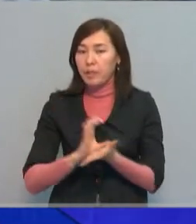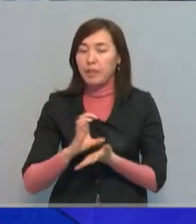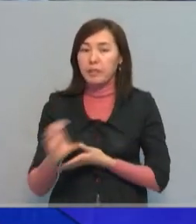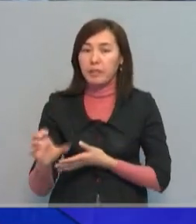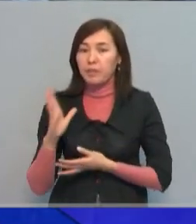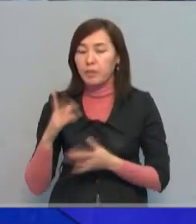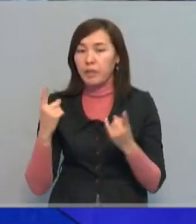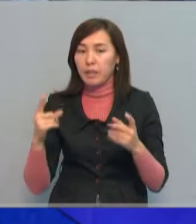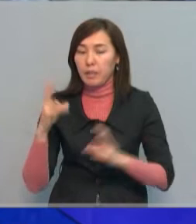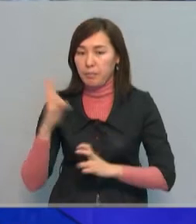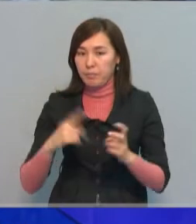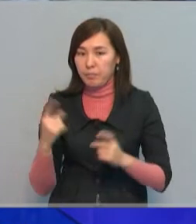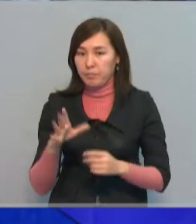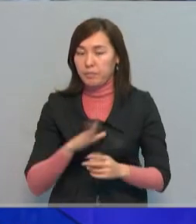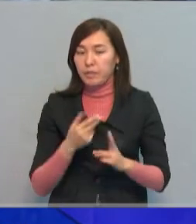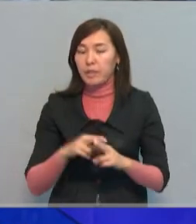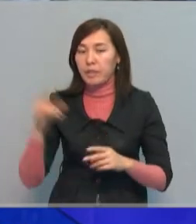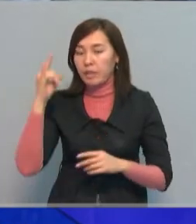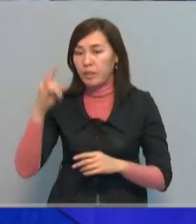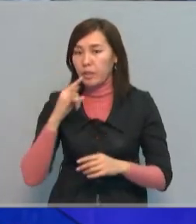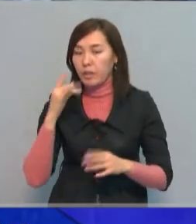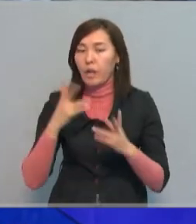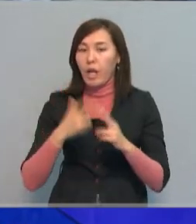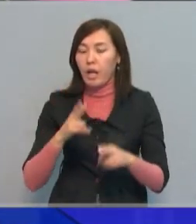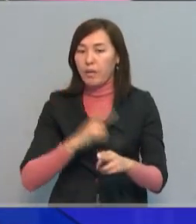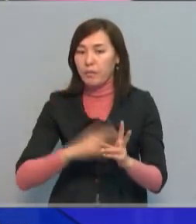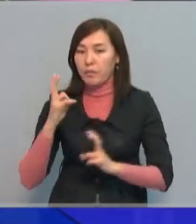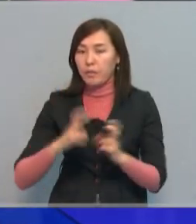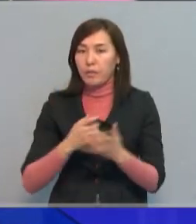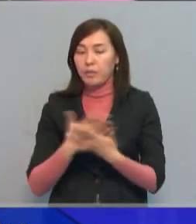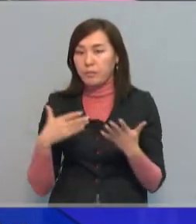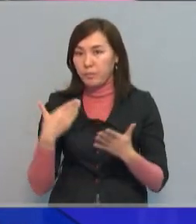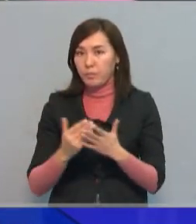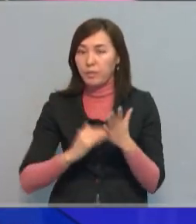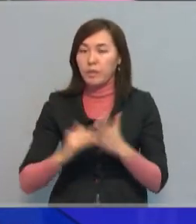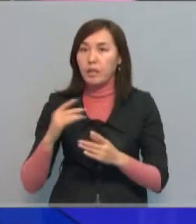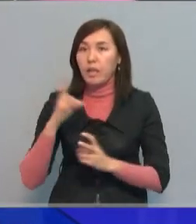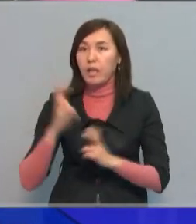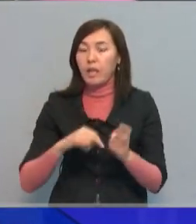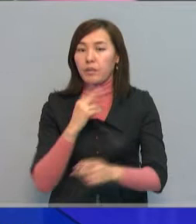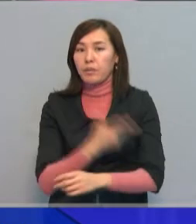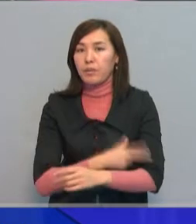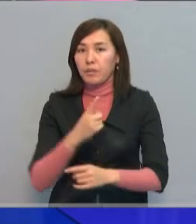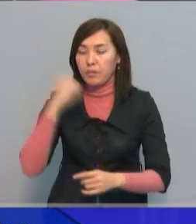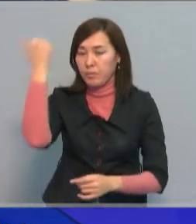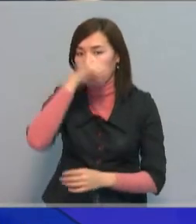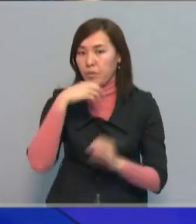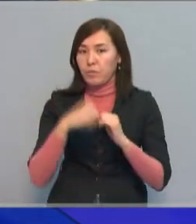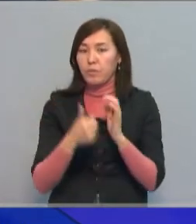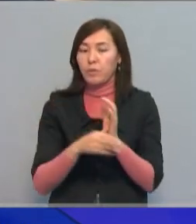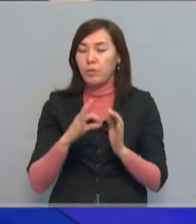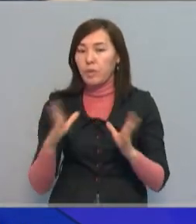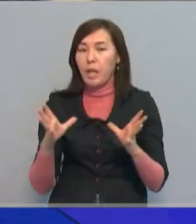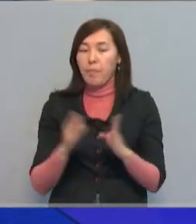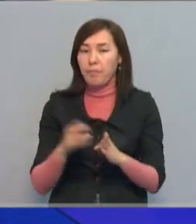экспорттап жатқан ірі кәсіпорындардың бірі. Бұл қазақстандық шұлық тоқыма зауытының өнімдеріне сұраныс жоғары. Кәсіпорын қуаттылығы жылына 16 миллион